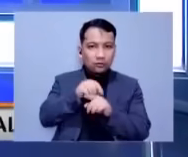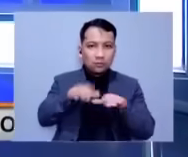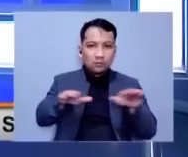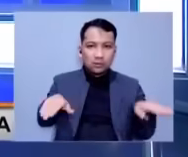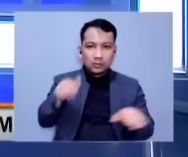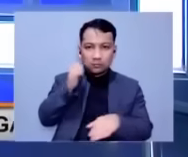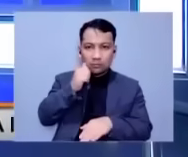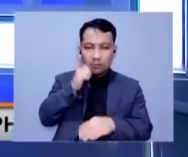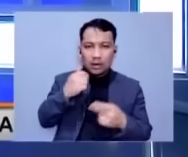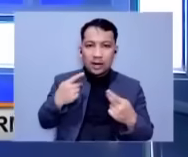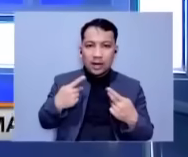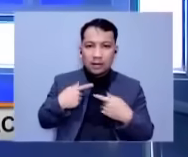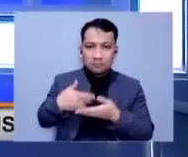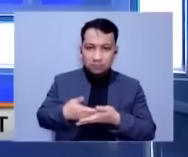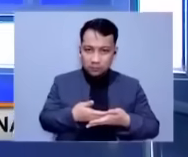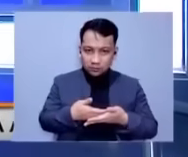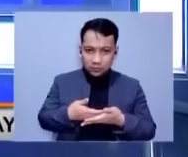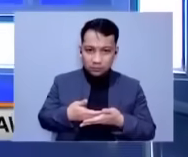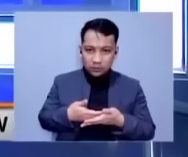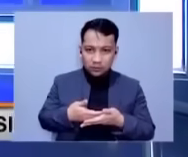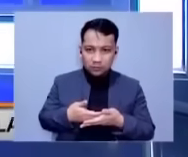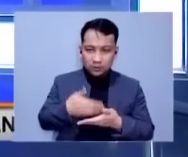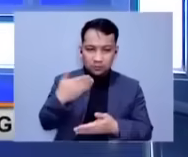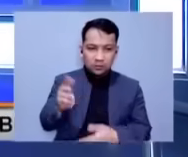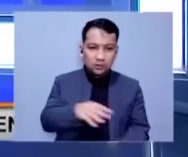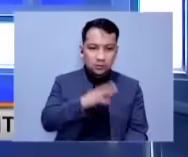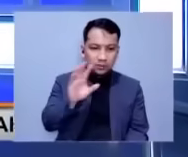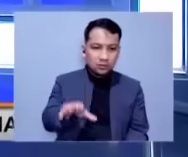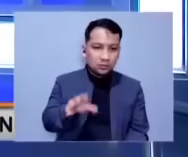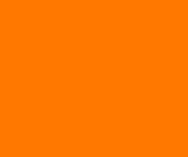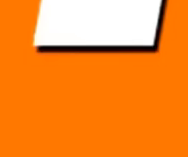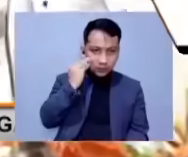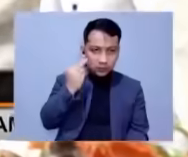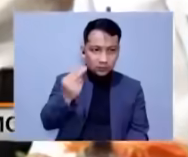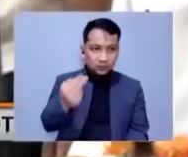meron pang sanggol. Nasa frontline ng balitang iyan si Maricela Lili.